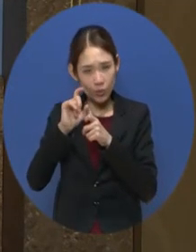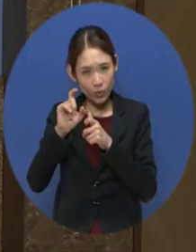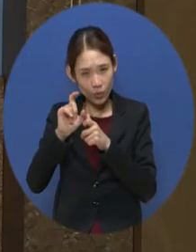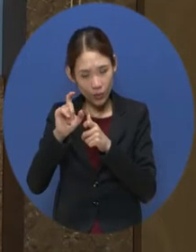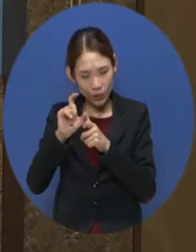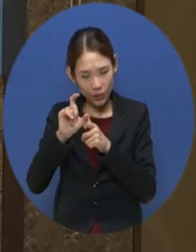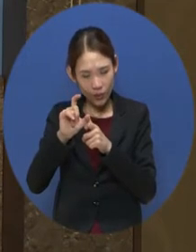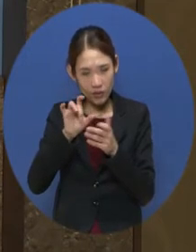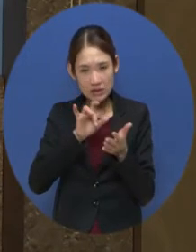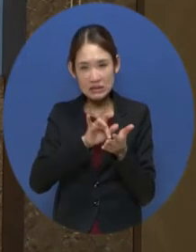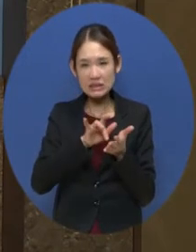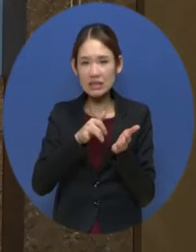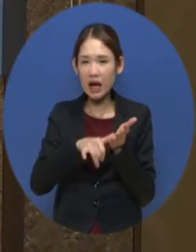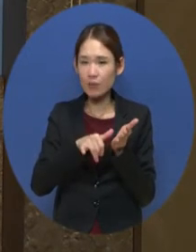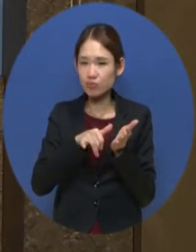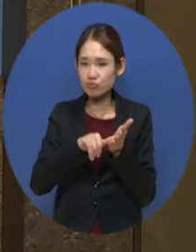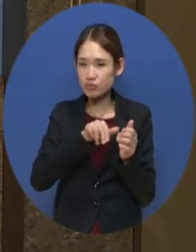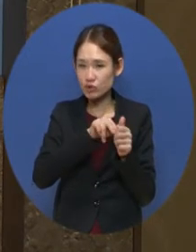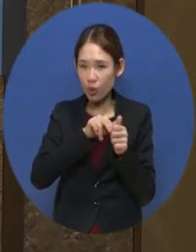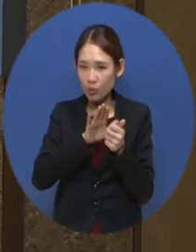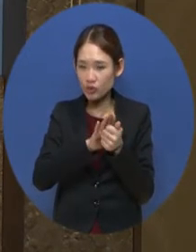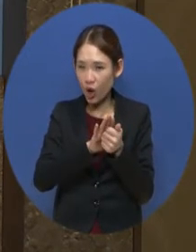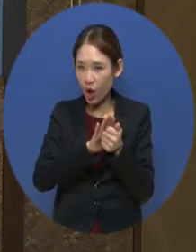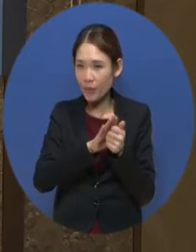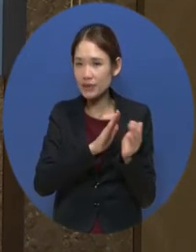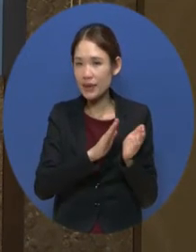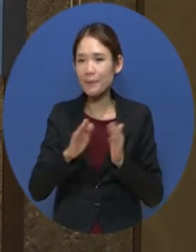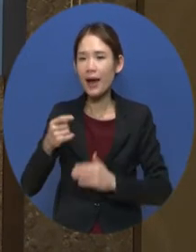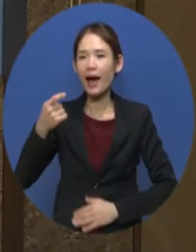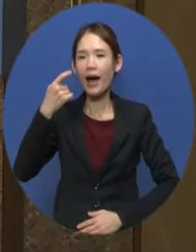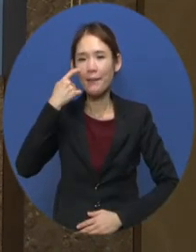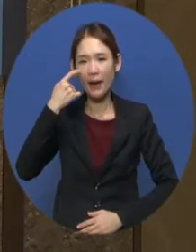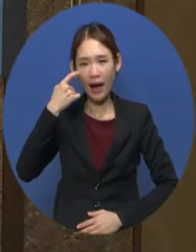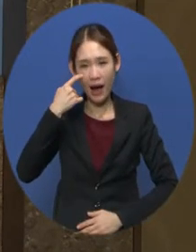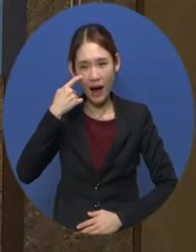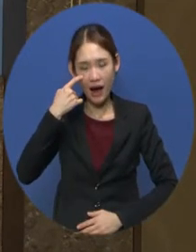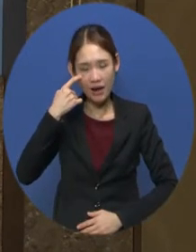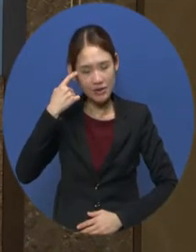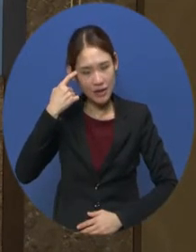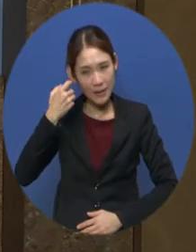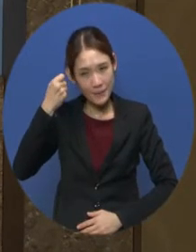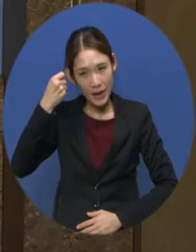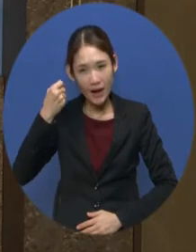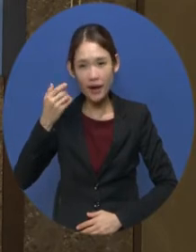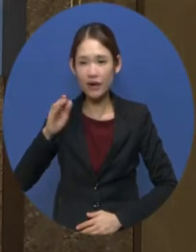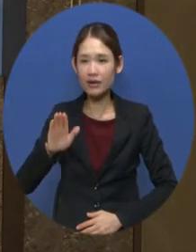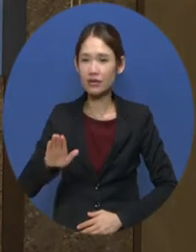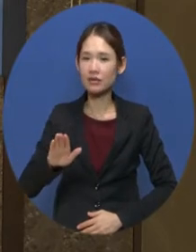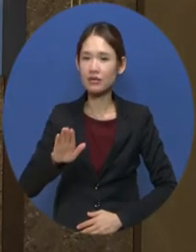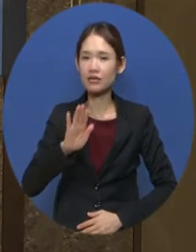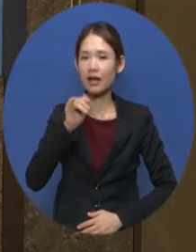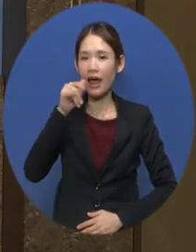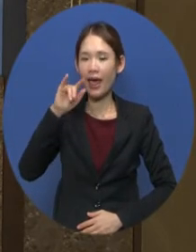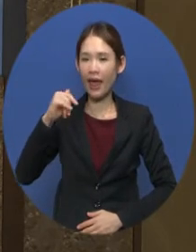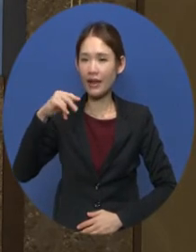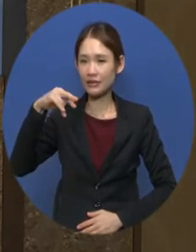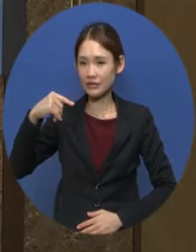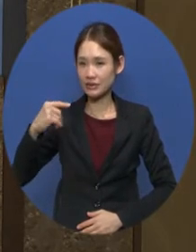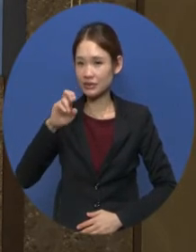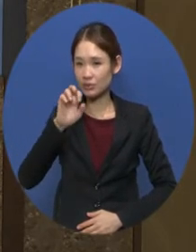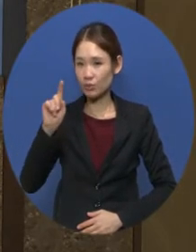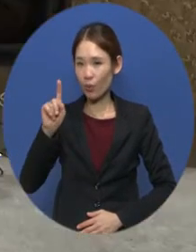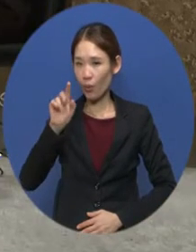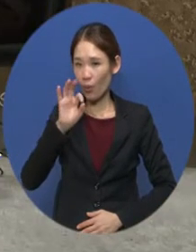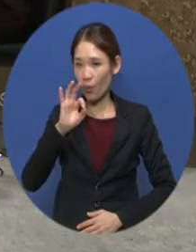시각장애인들을 고려한 의약품 정보 서비스를 마련해 보자라는 생각으로 헬스모아라는 어플리케이션을